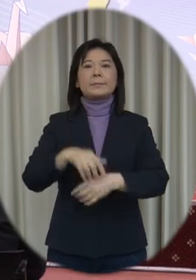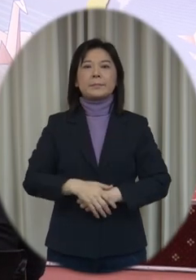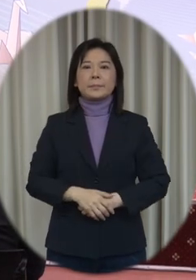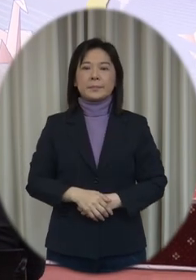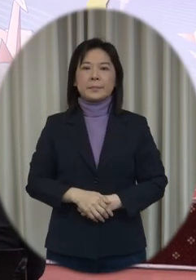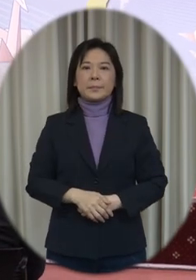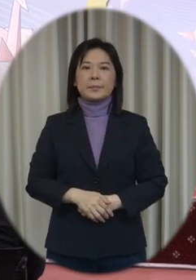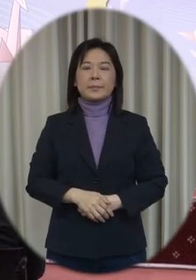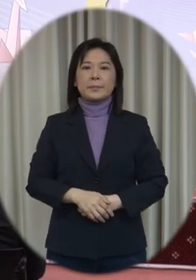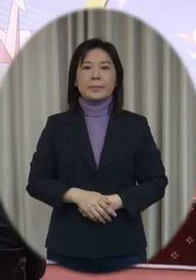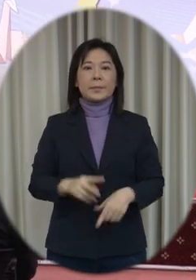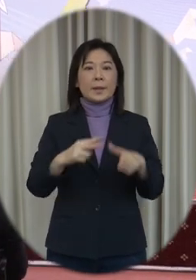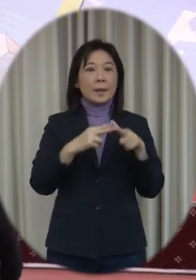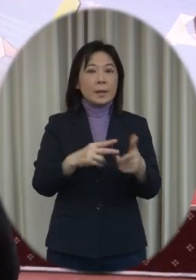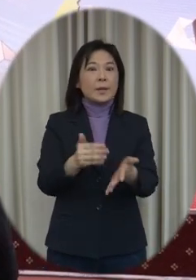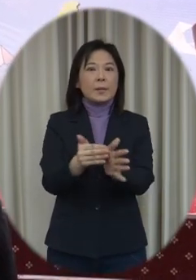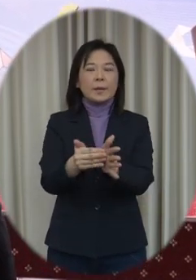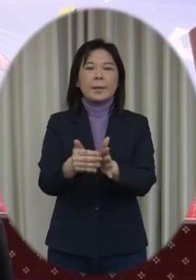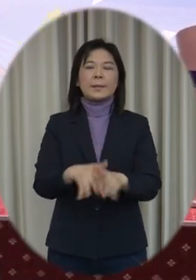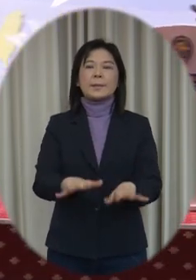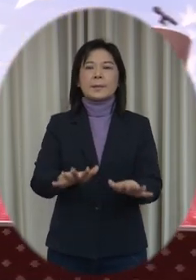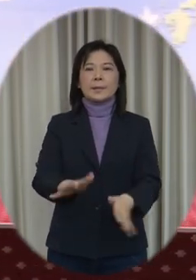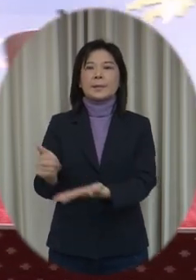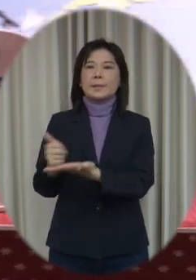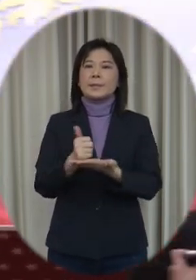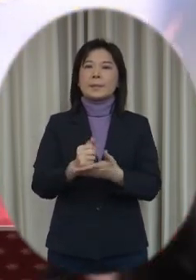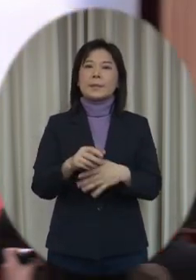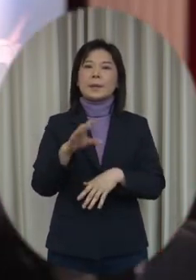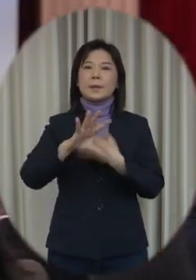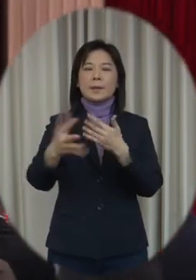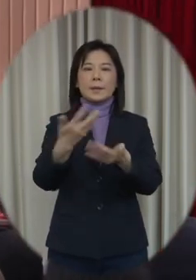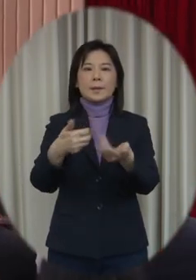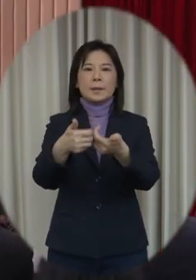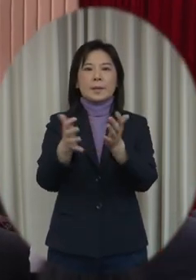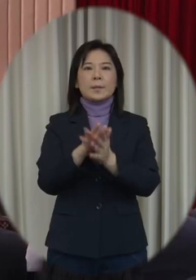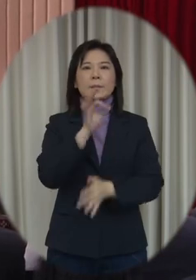贵宾介绍后，首先我们邀请外交部吴部长致辞。